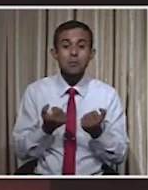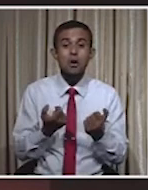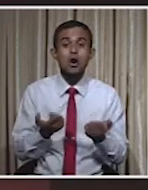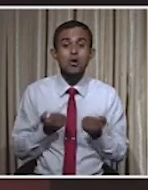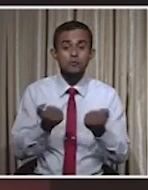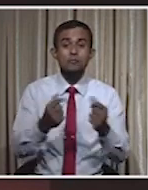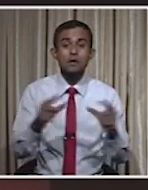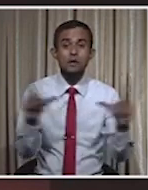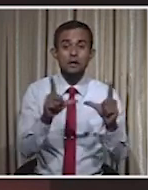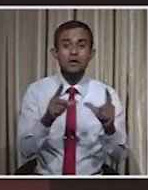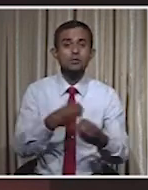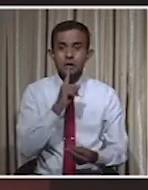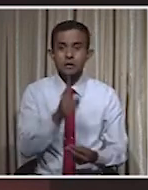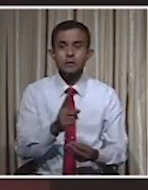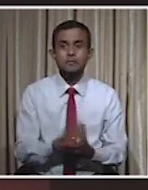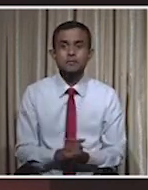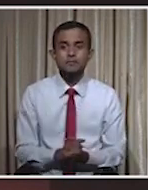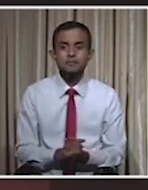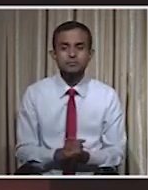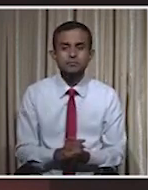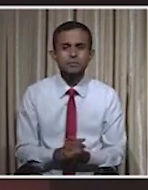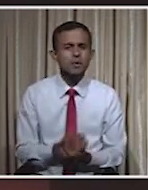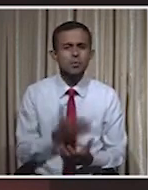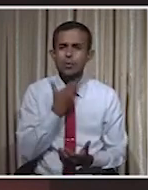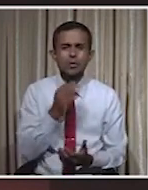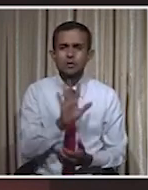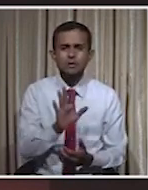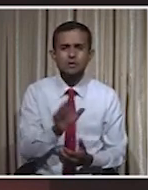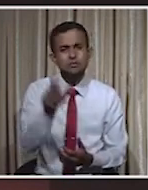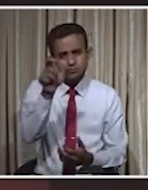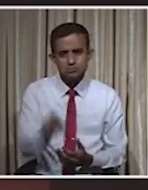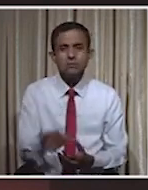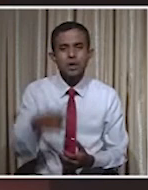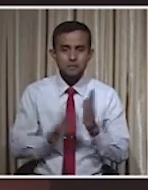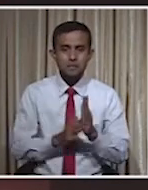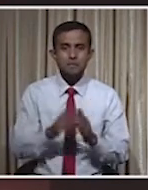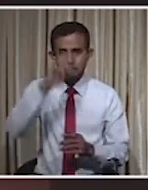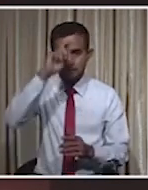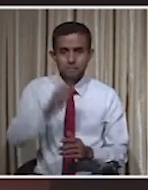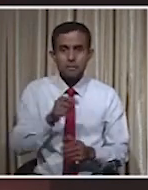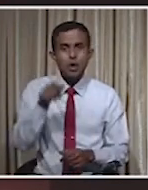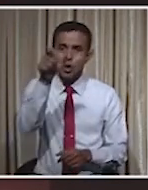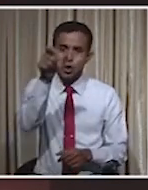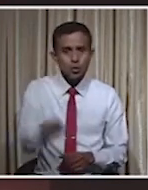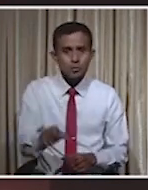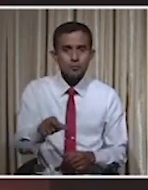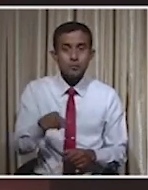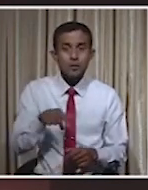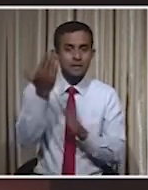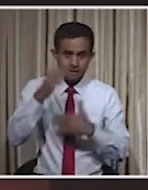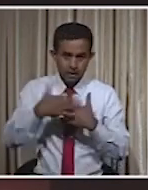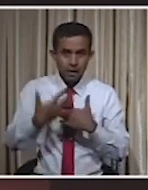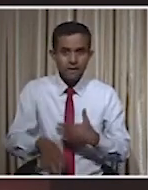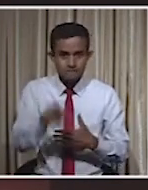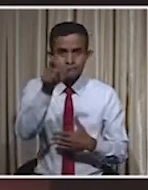පර්මිට් එක අහෝසි කරනවයි කියලා. නෑ බොරු නෙවෙයි. මං ඔබතුමාට සාක්ෂි ඉදිරිපත් කරන්න. දැන් ඔබතුමත් පාදයාත්‍රා ගිය